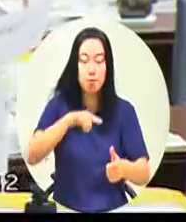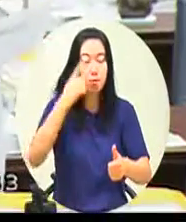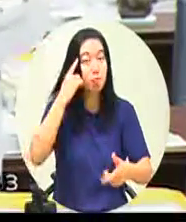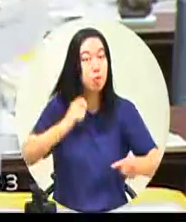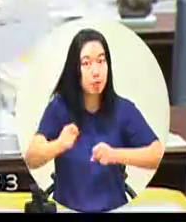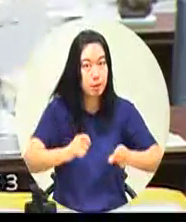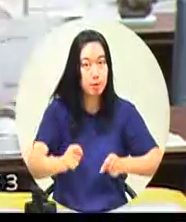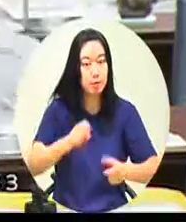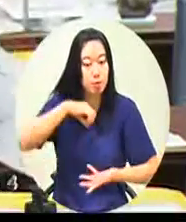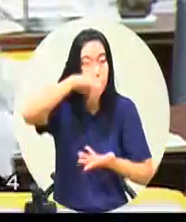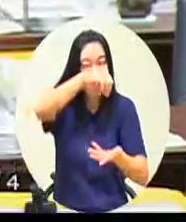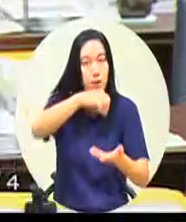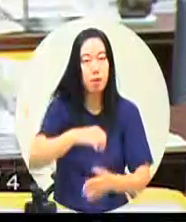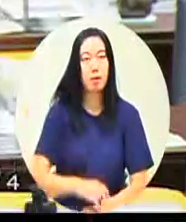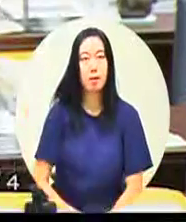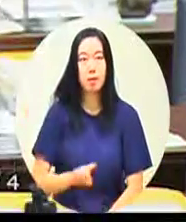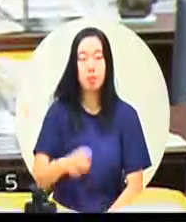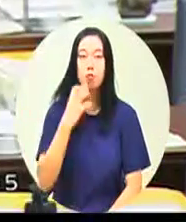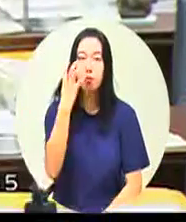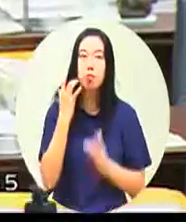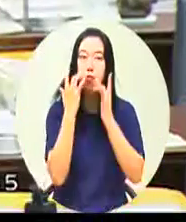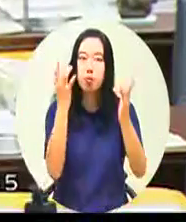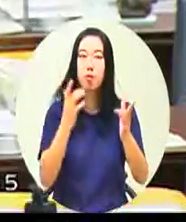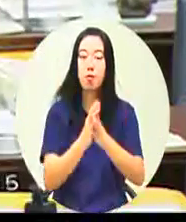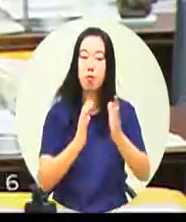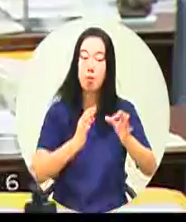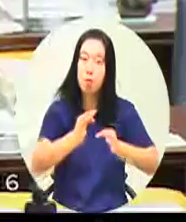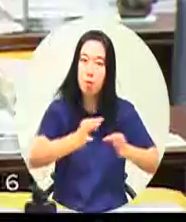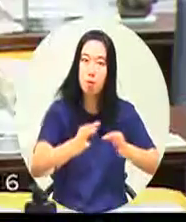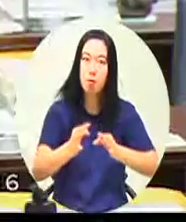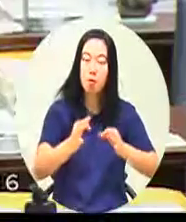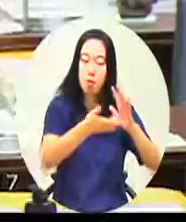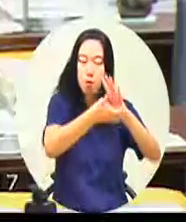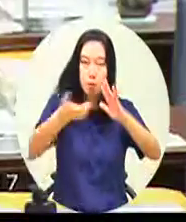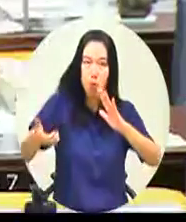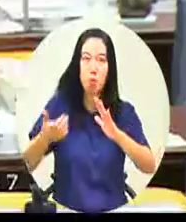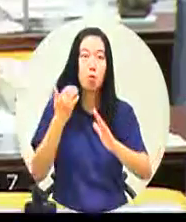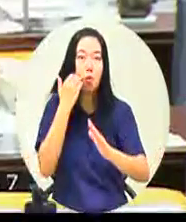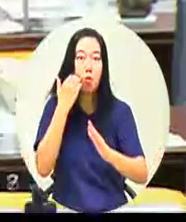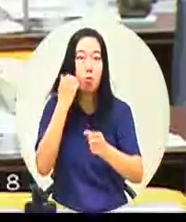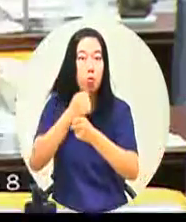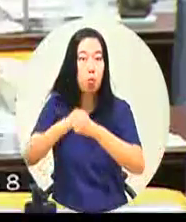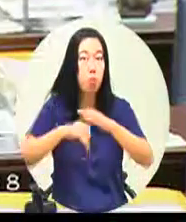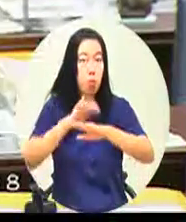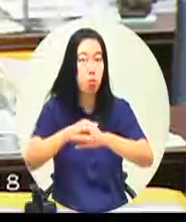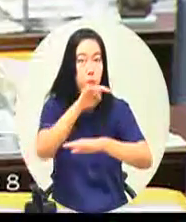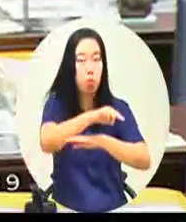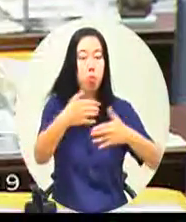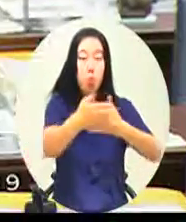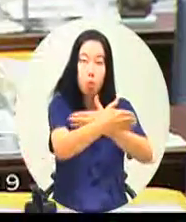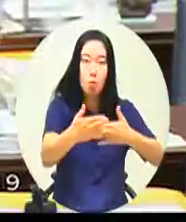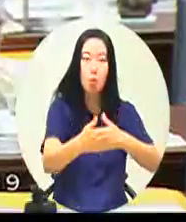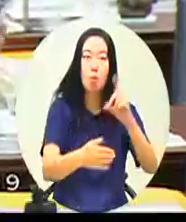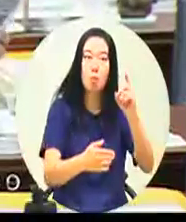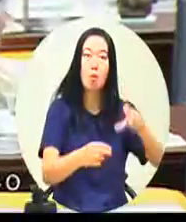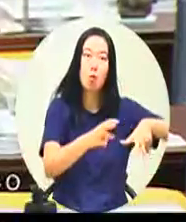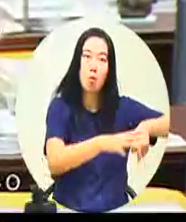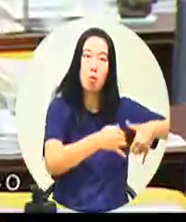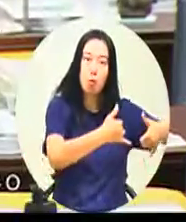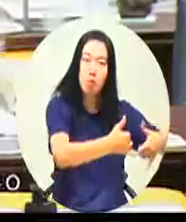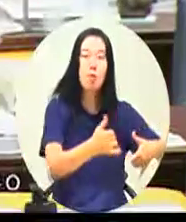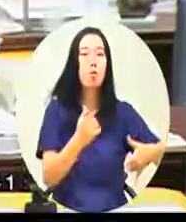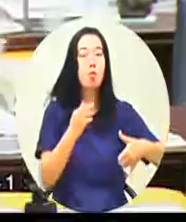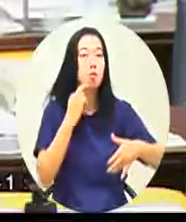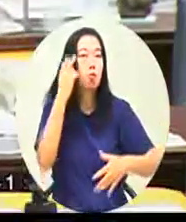的案子。那国菜市场的迁建，它如果可以完成，它除了打通我们的石泉路接决明